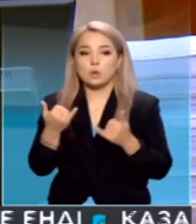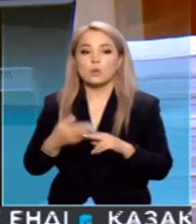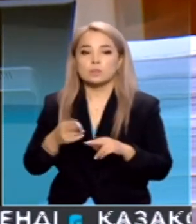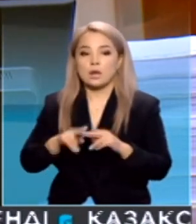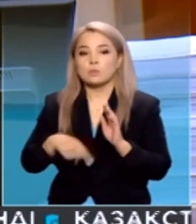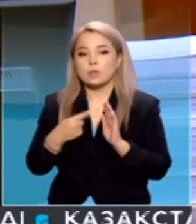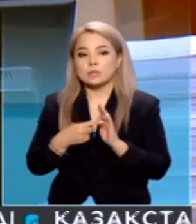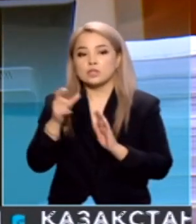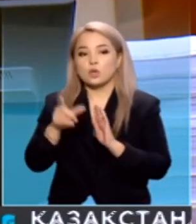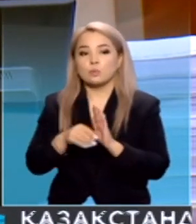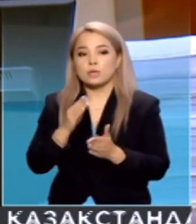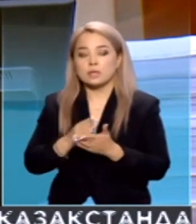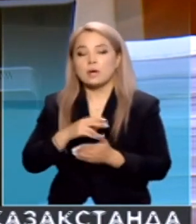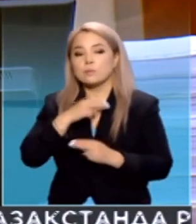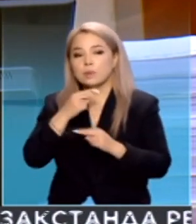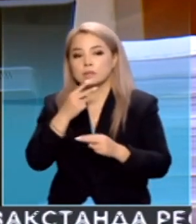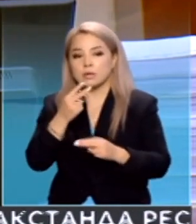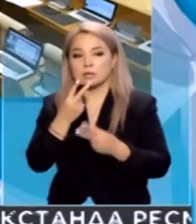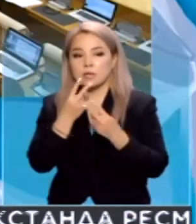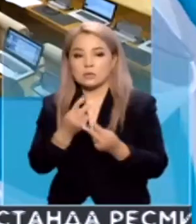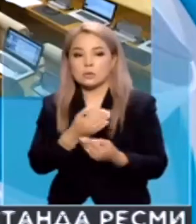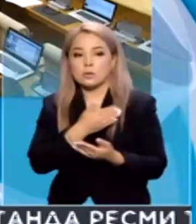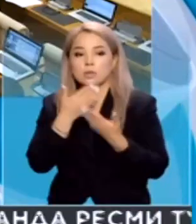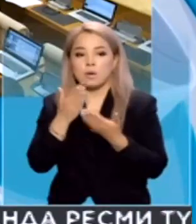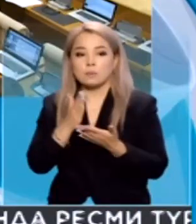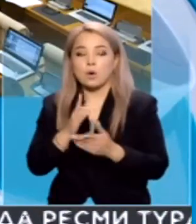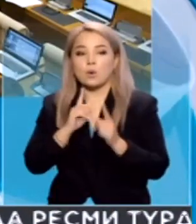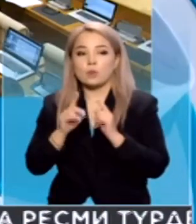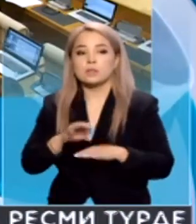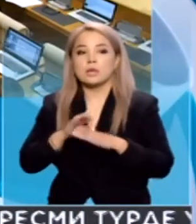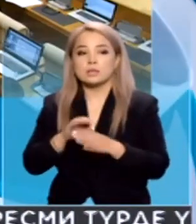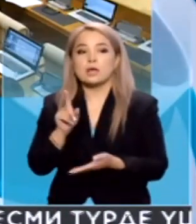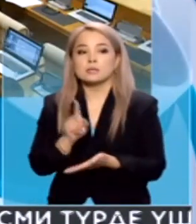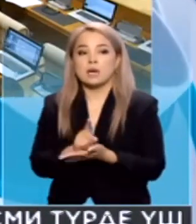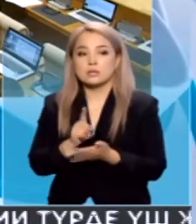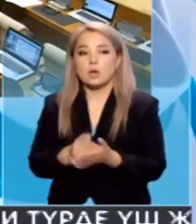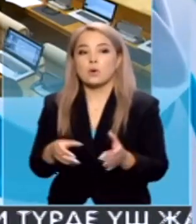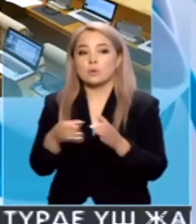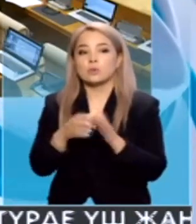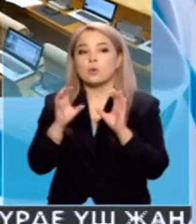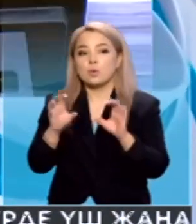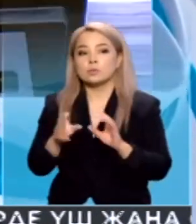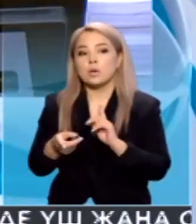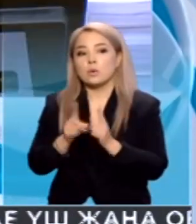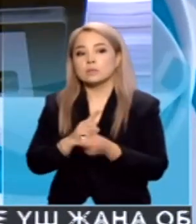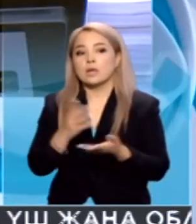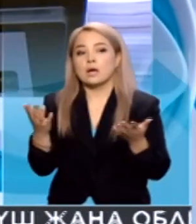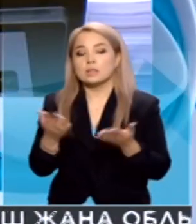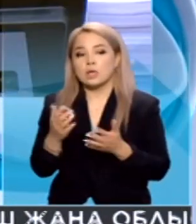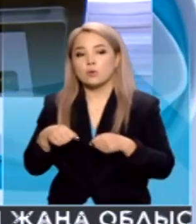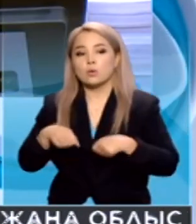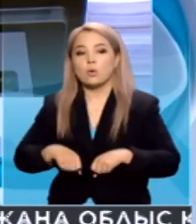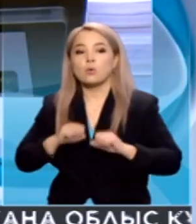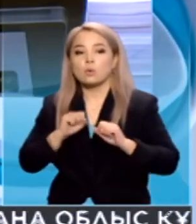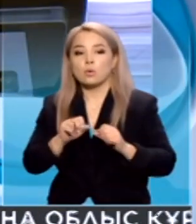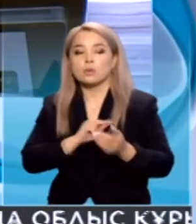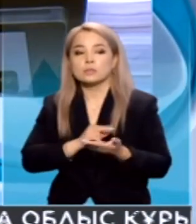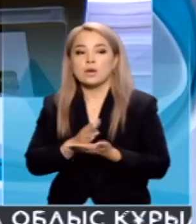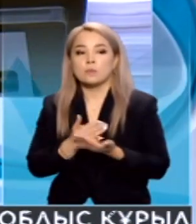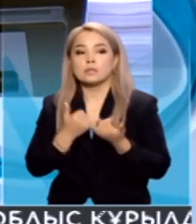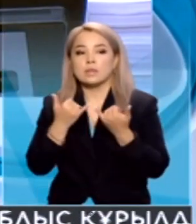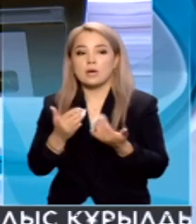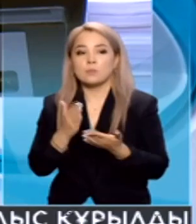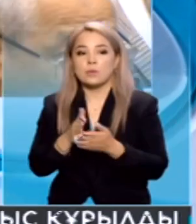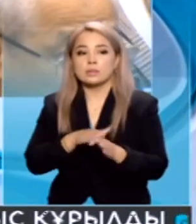Осы мәселеге депутаттардың назарын аударғым келеді. Отырыста салық кодексінде қандай өзгерістер болатыны, құқық қорғау қызметін өткеру